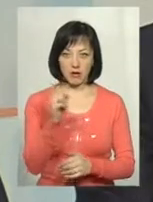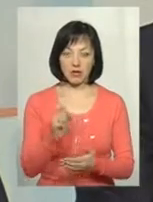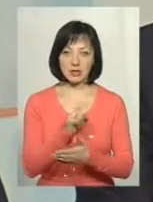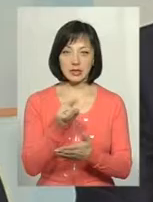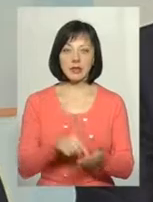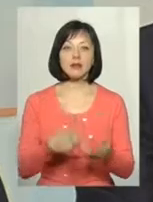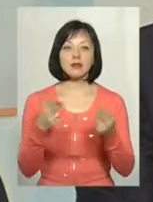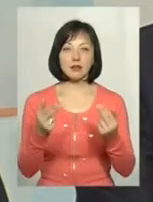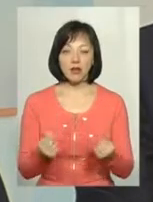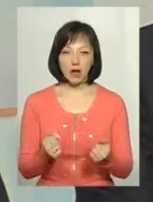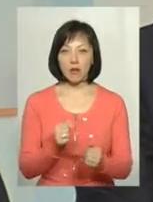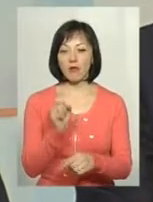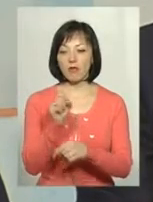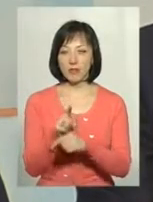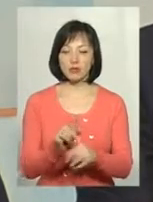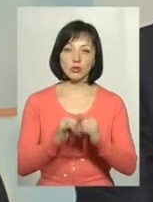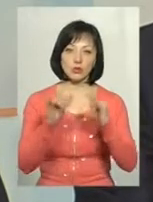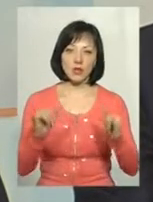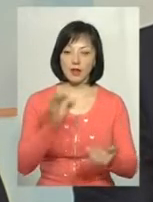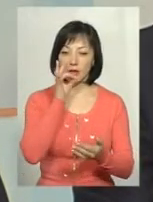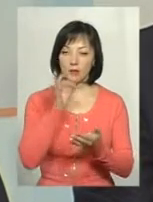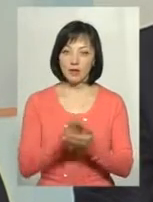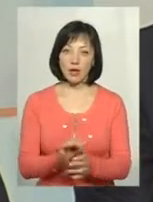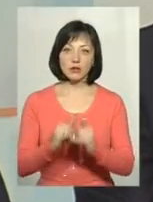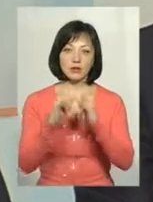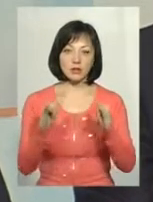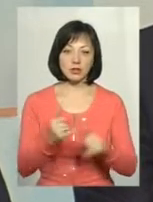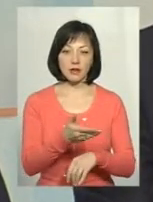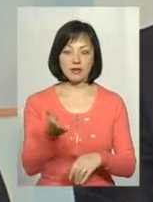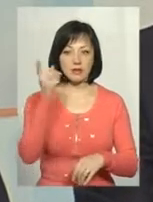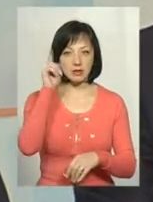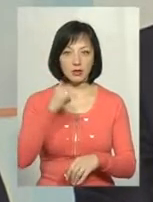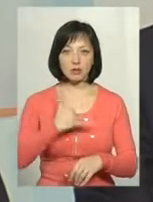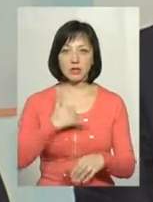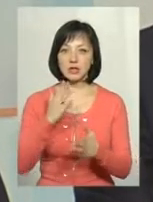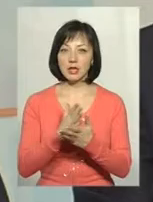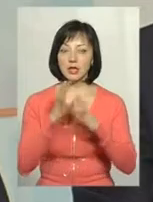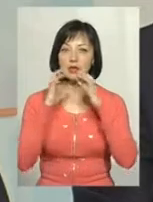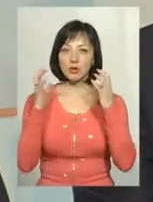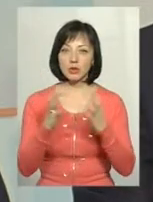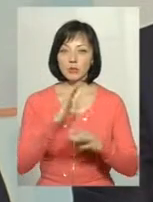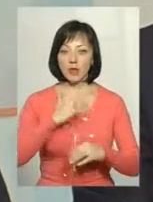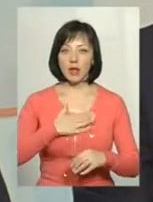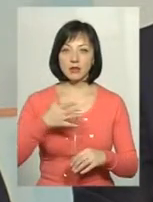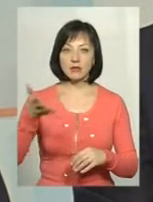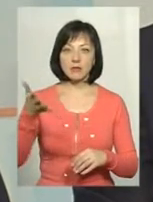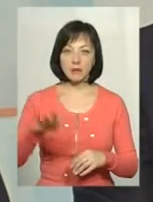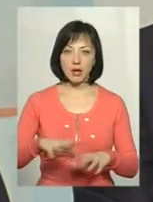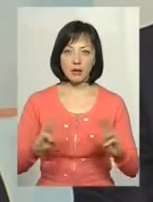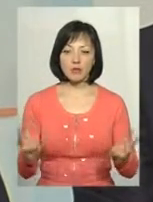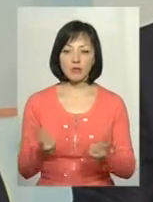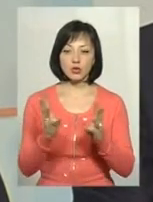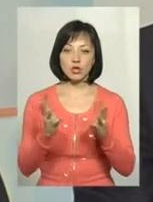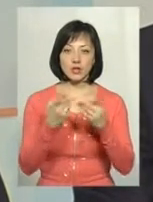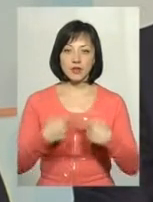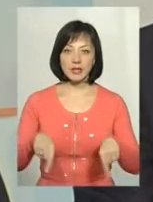повноваження і відповідальність зросла. І знаєте, що в нас от є на утриманні наших 5 пожежних